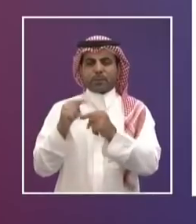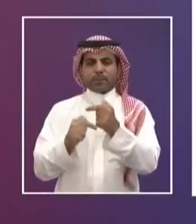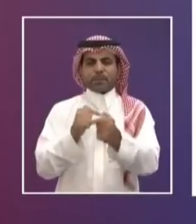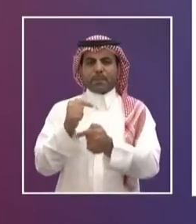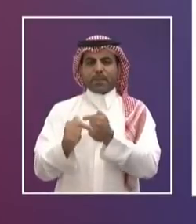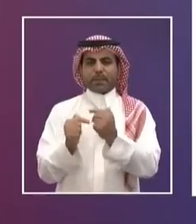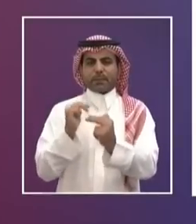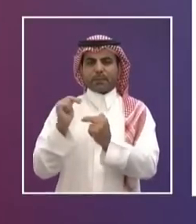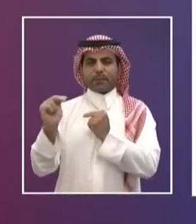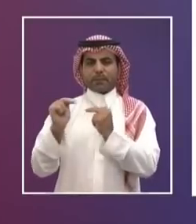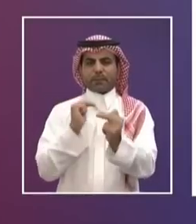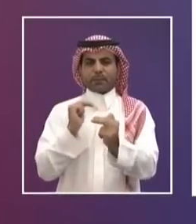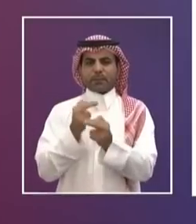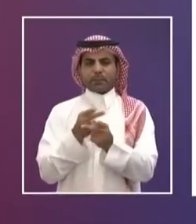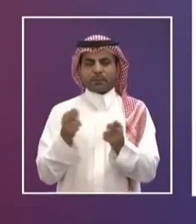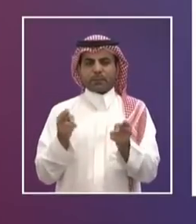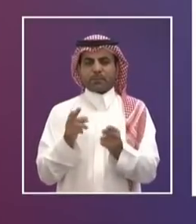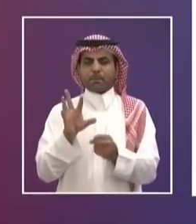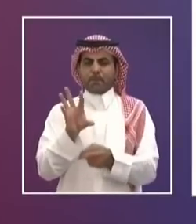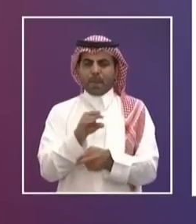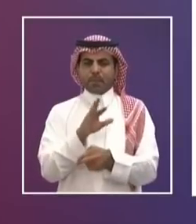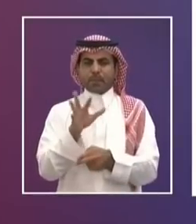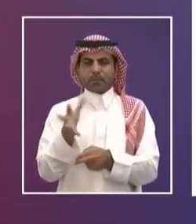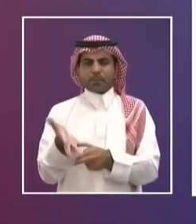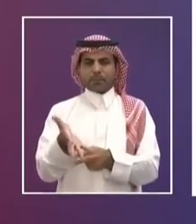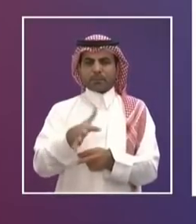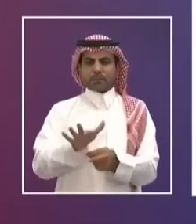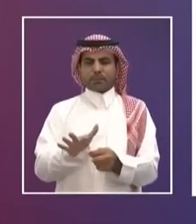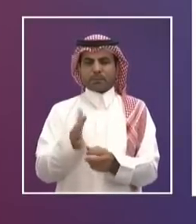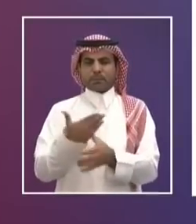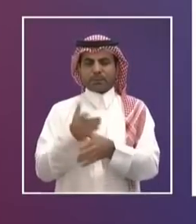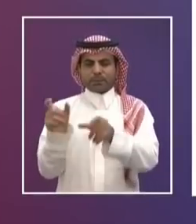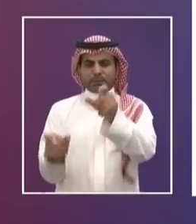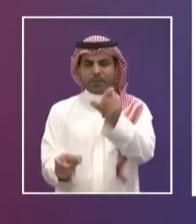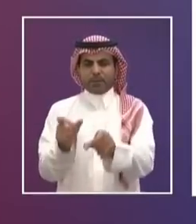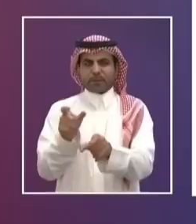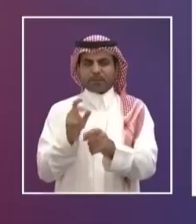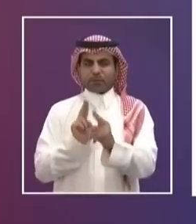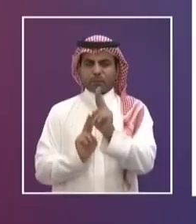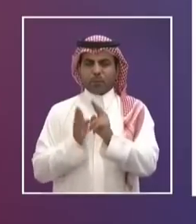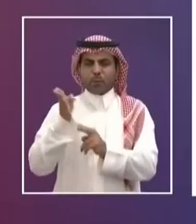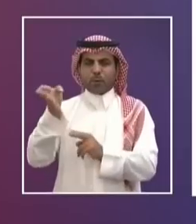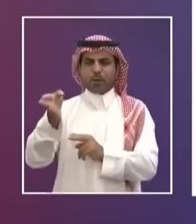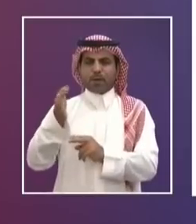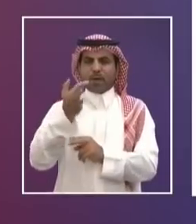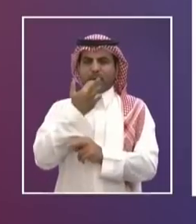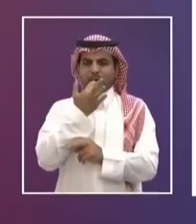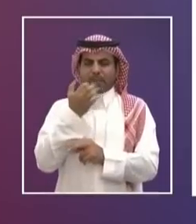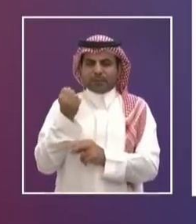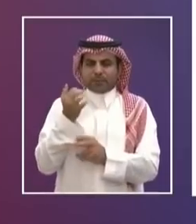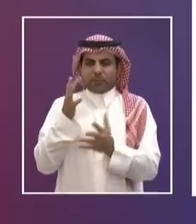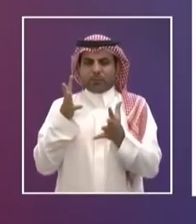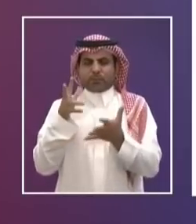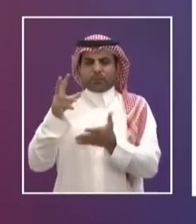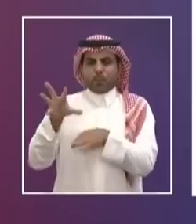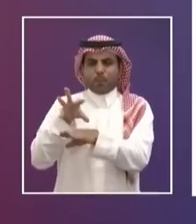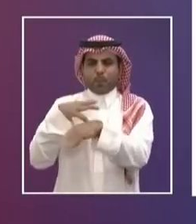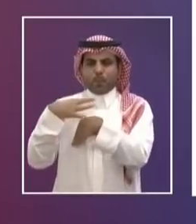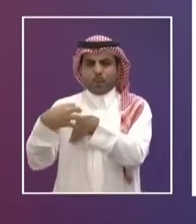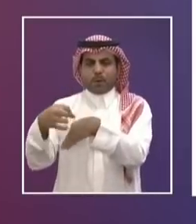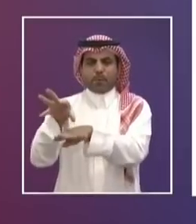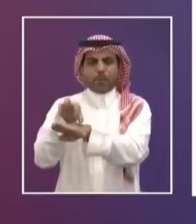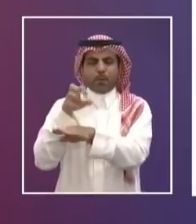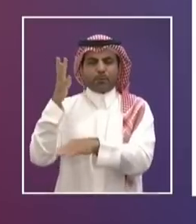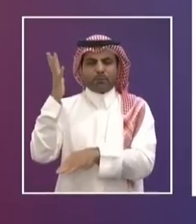مستمرة معهم. قد يخشى بعض الأبناء زيارة أهاليهم ذويهم خوفا من نقل العدوى